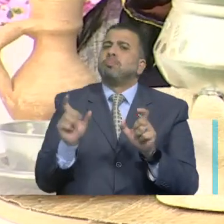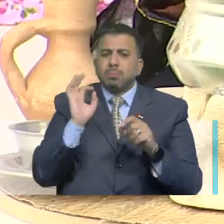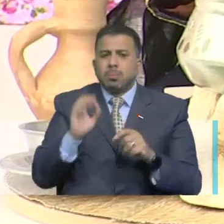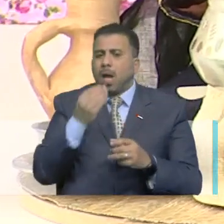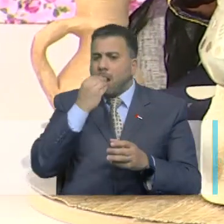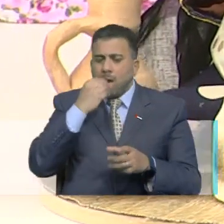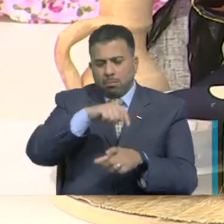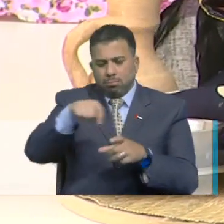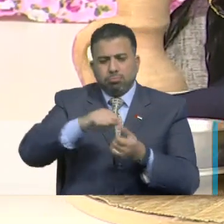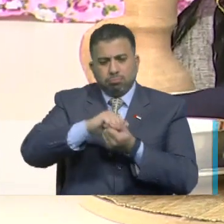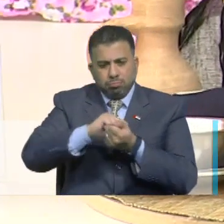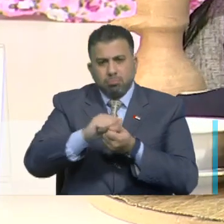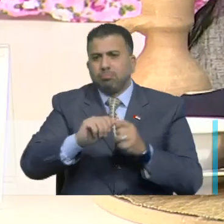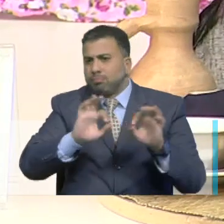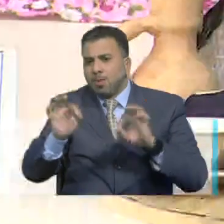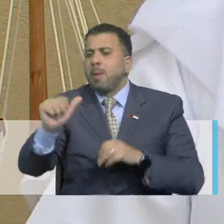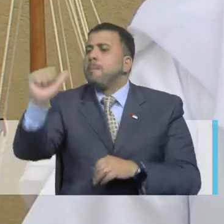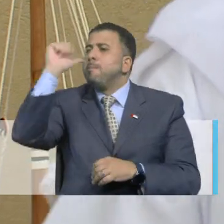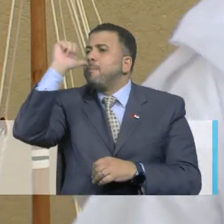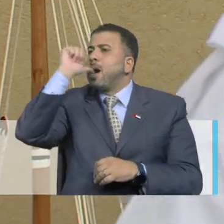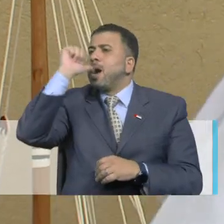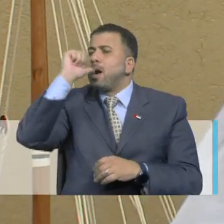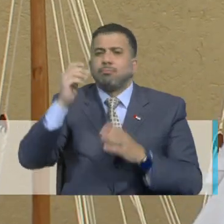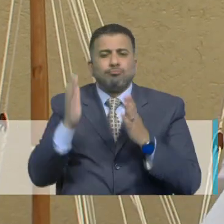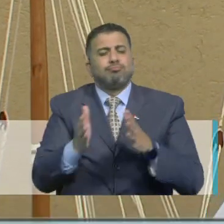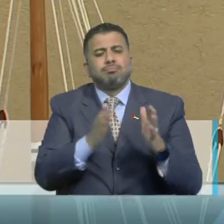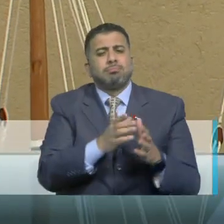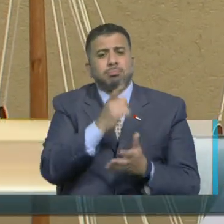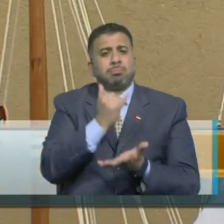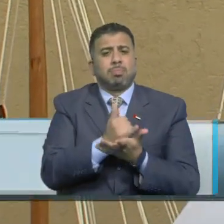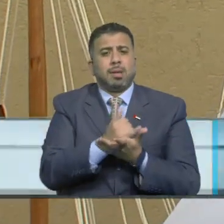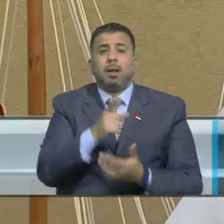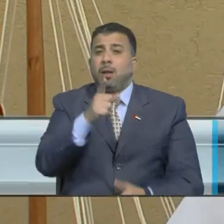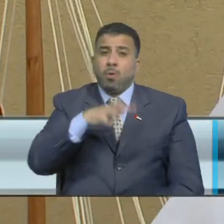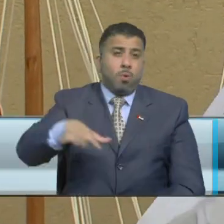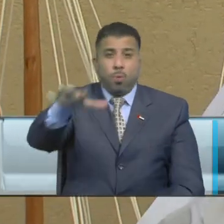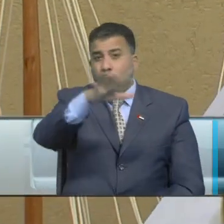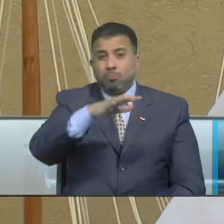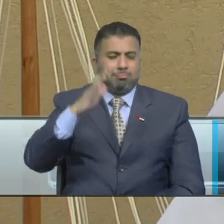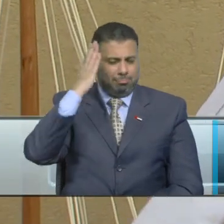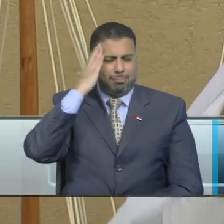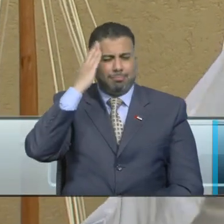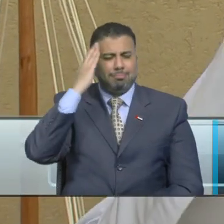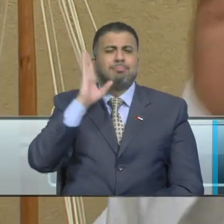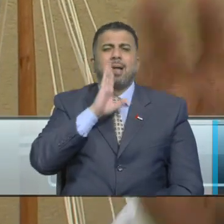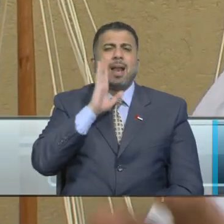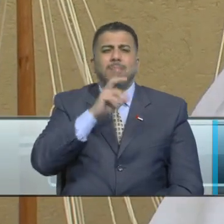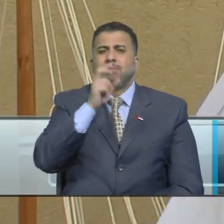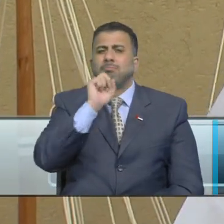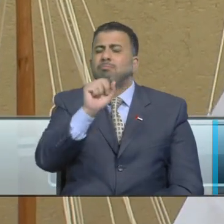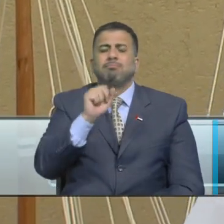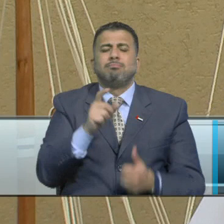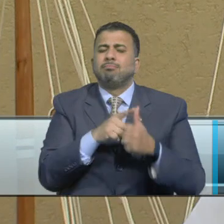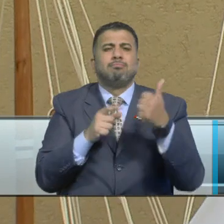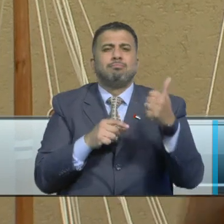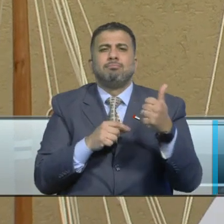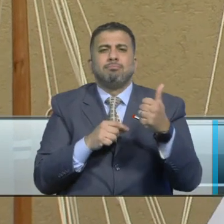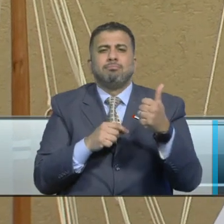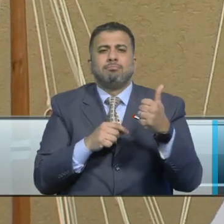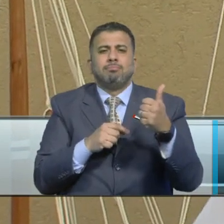اللي إذا تصير تروي تيب الماء. هي رسالة يجب أن الكل يتعلم عليها، من خلال سواء من